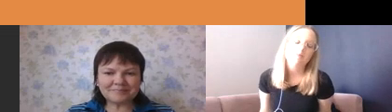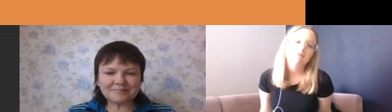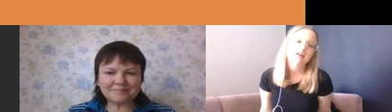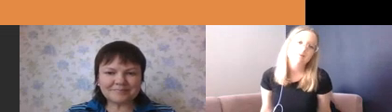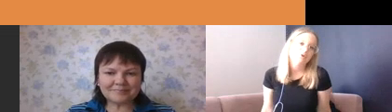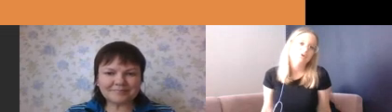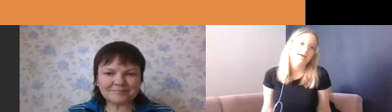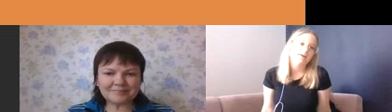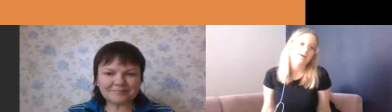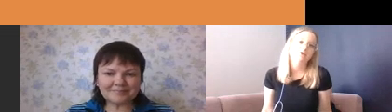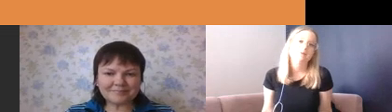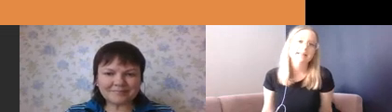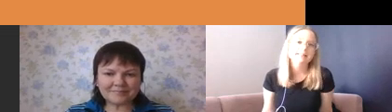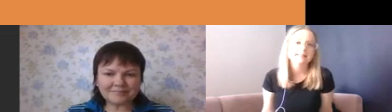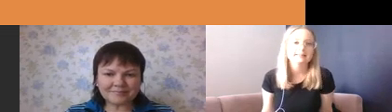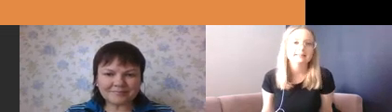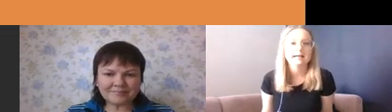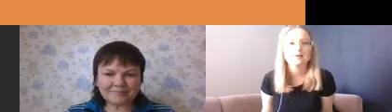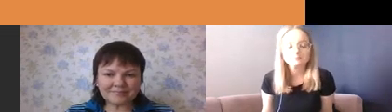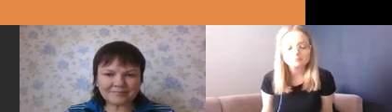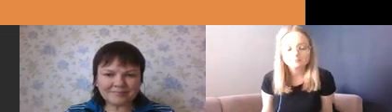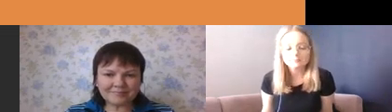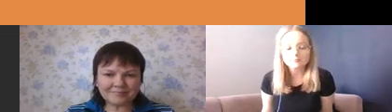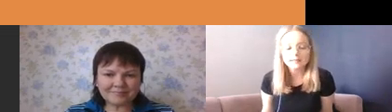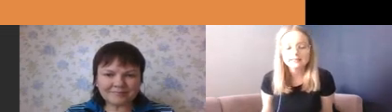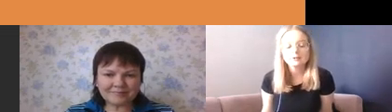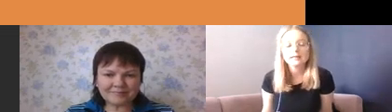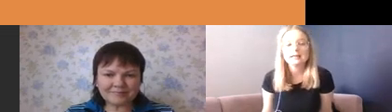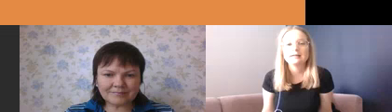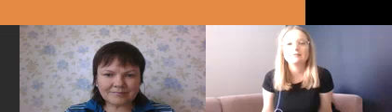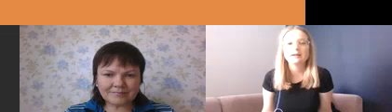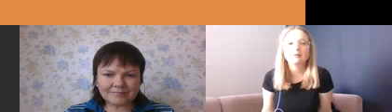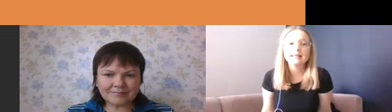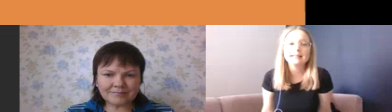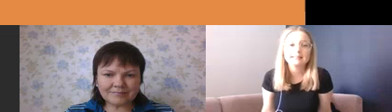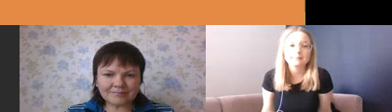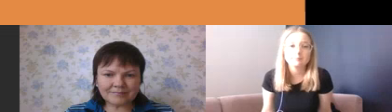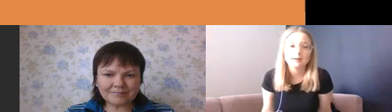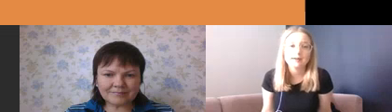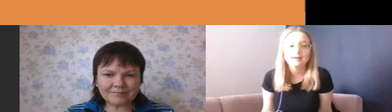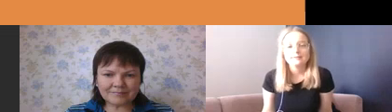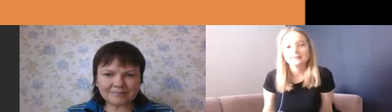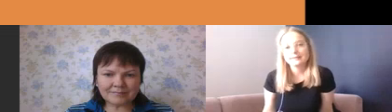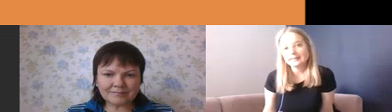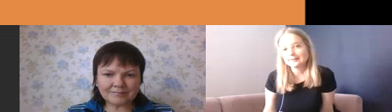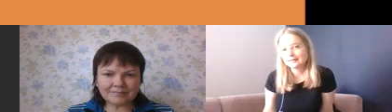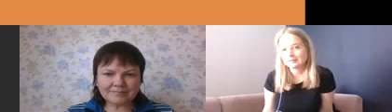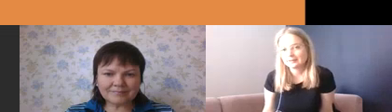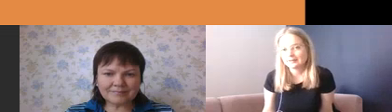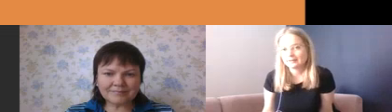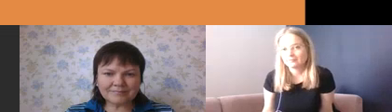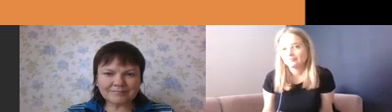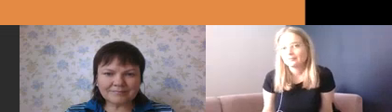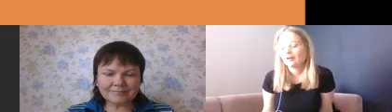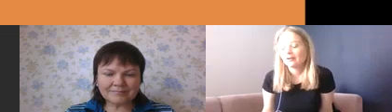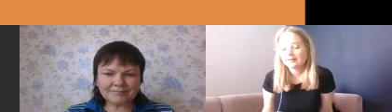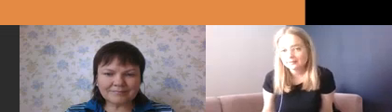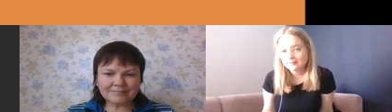näiteks minu abivalmidus kajastub selles, et mulle väga meeldib siis teisi